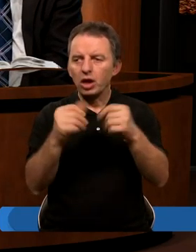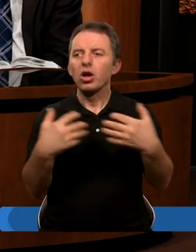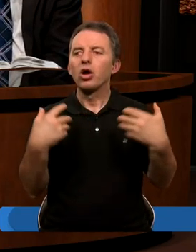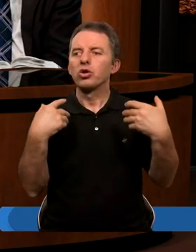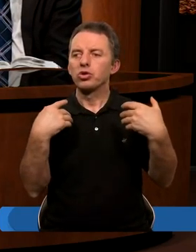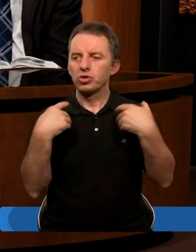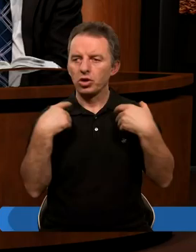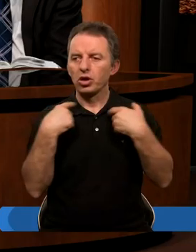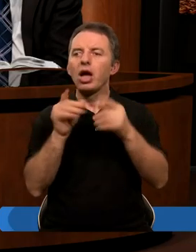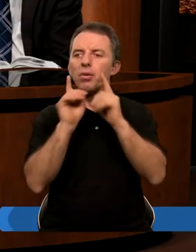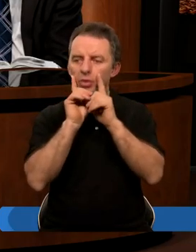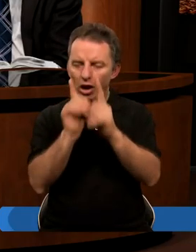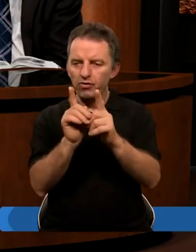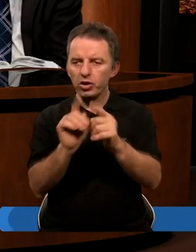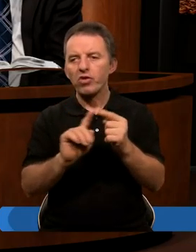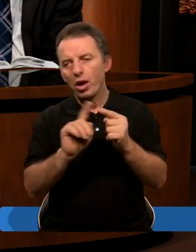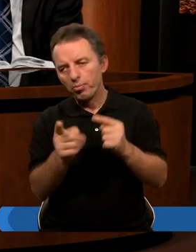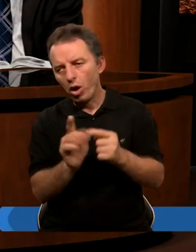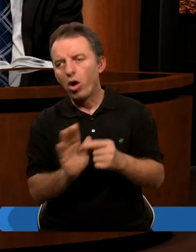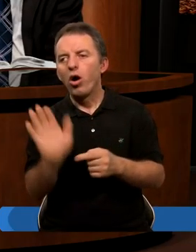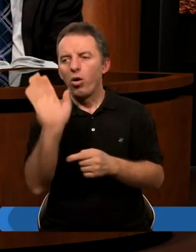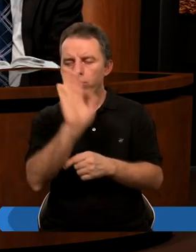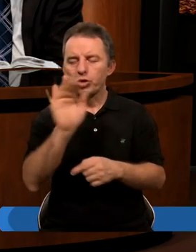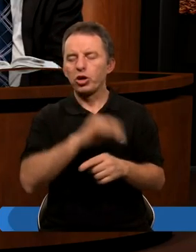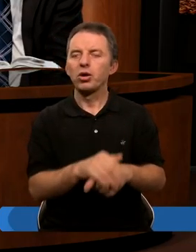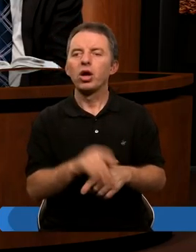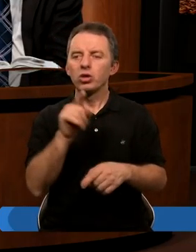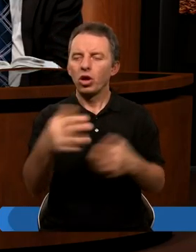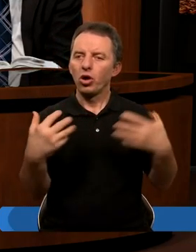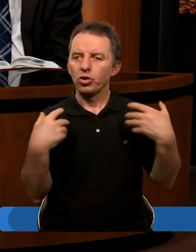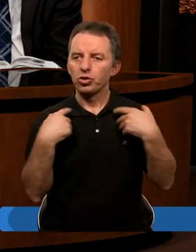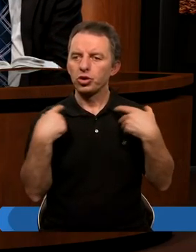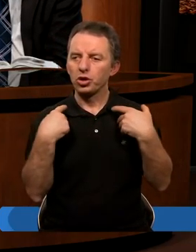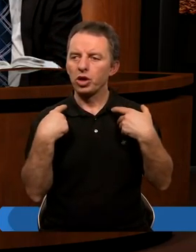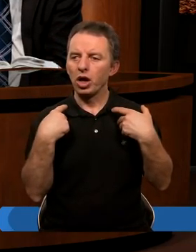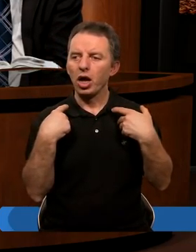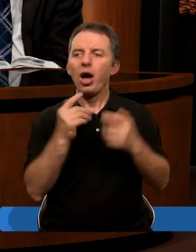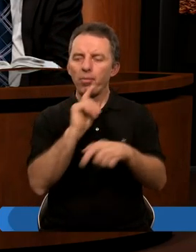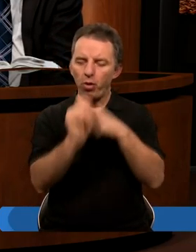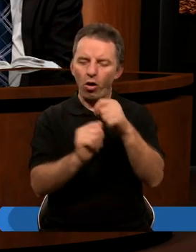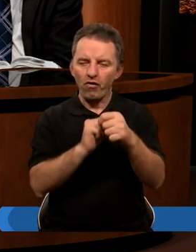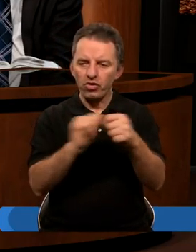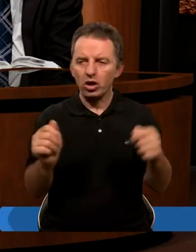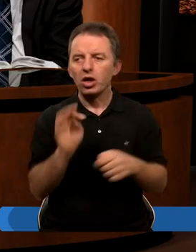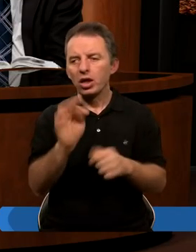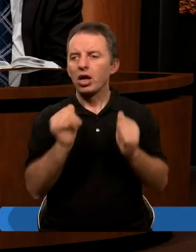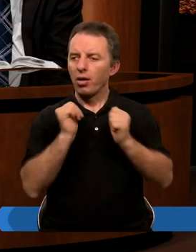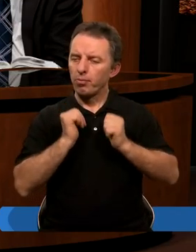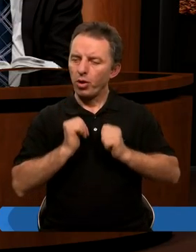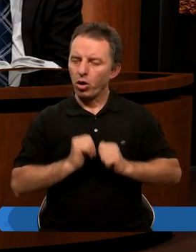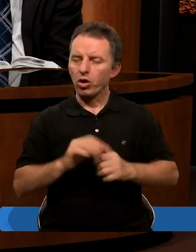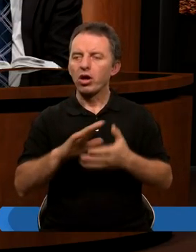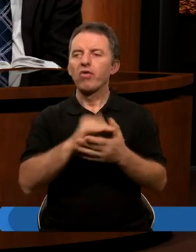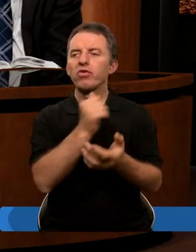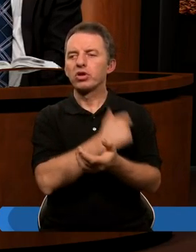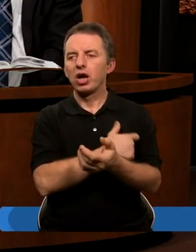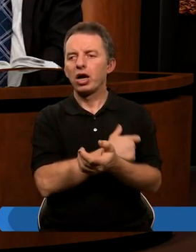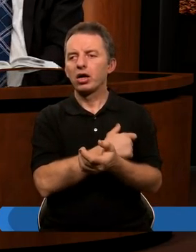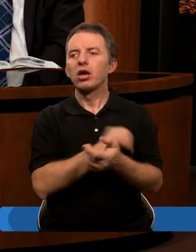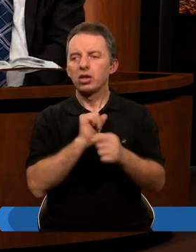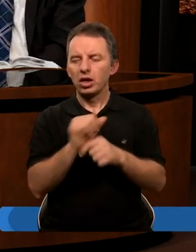żyć. Prawdziwie, po Bożemu. No i wiecie, to życie powiązane z takim pokojem w sercu jest